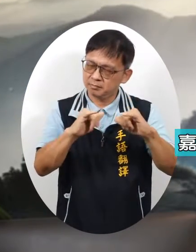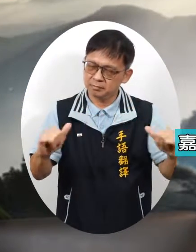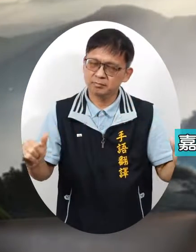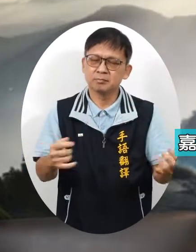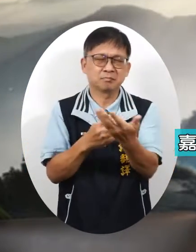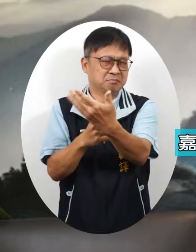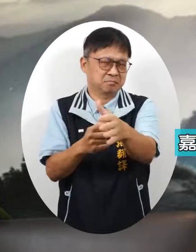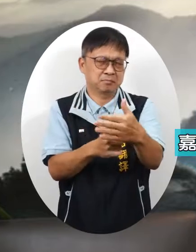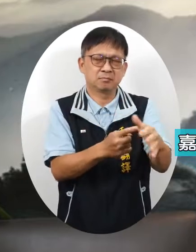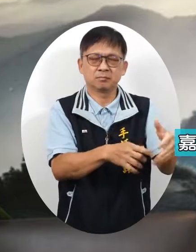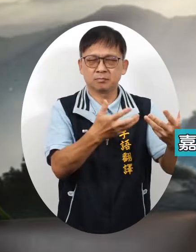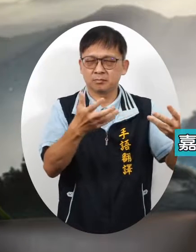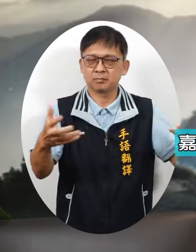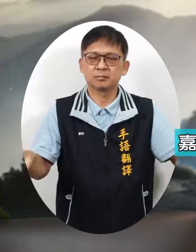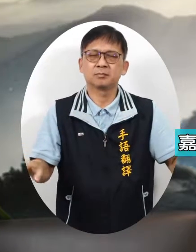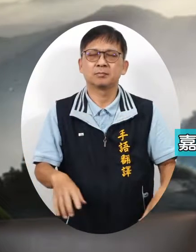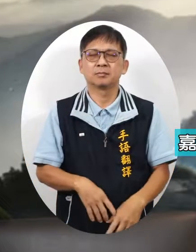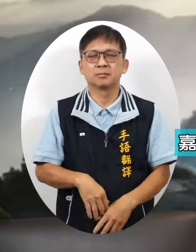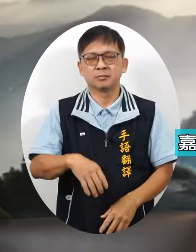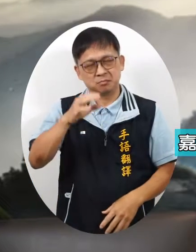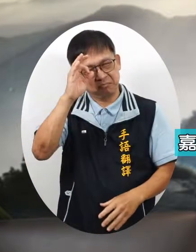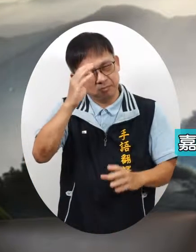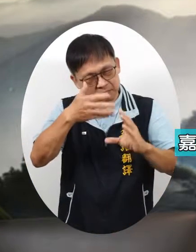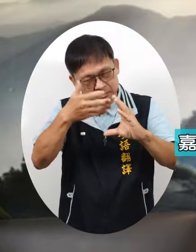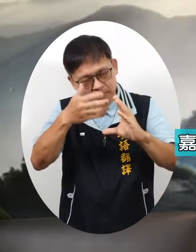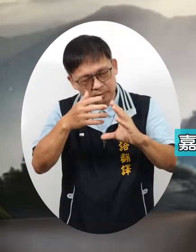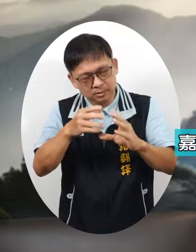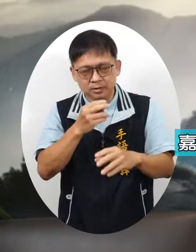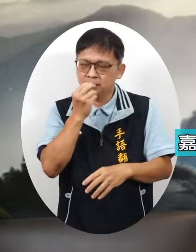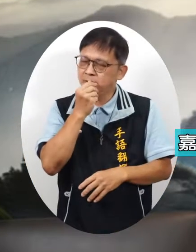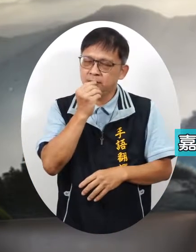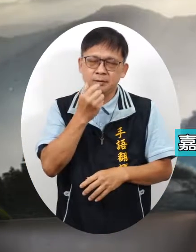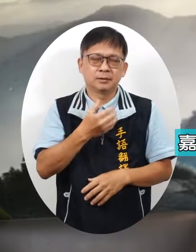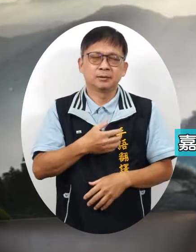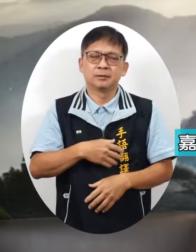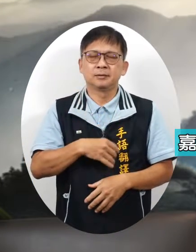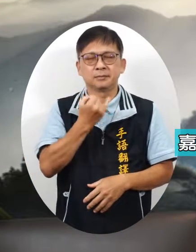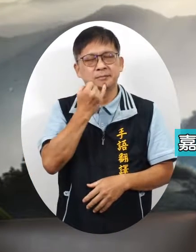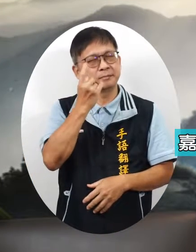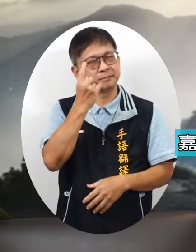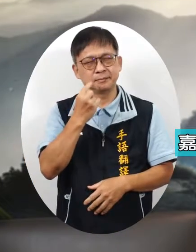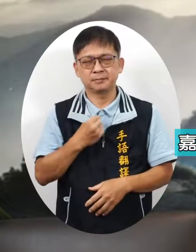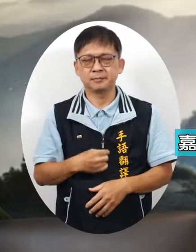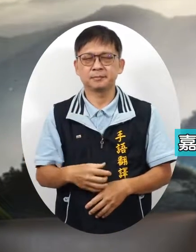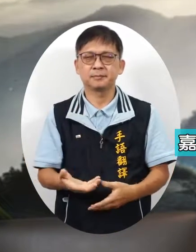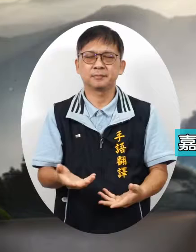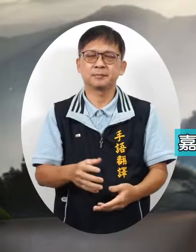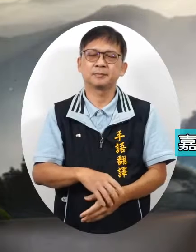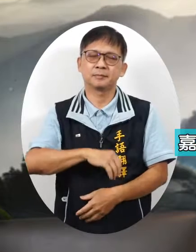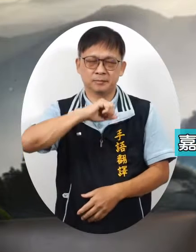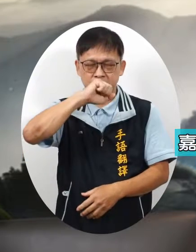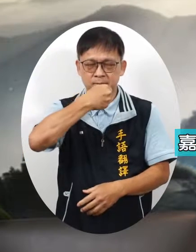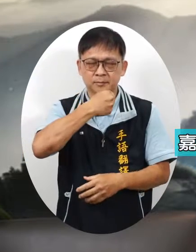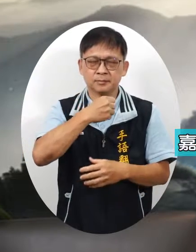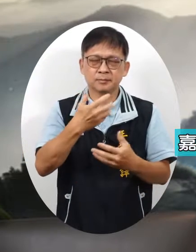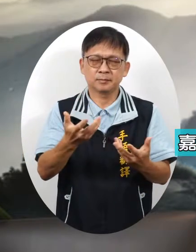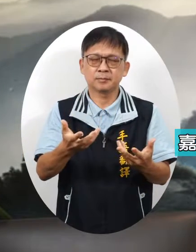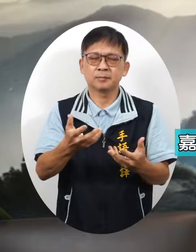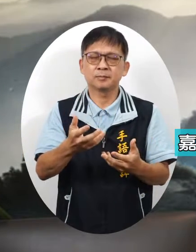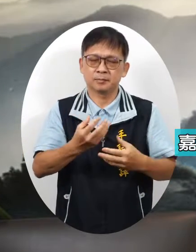情，无数的人民牺牲了，我们看到电视都会感觉到不舍跟惋